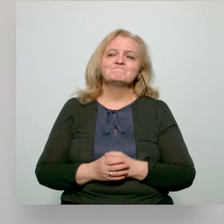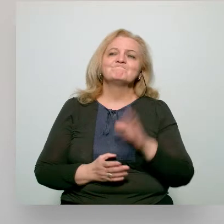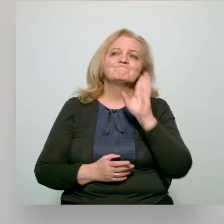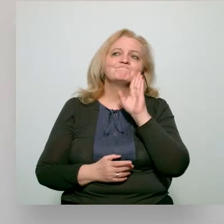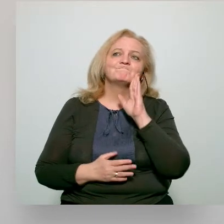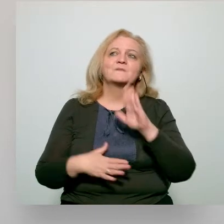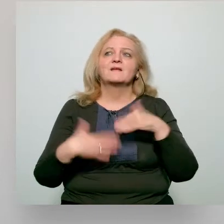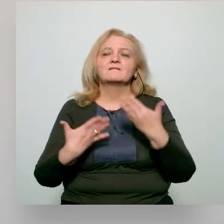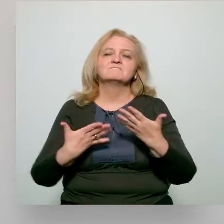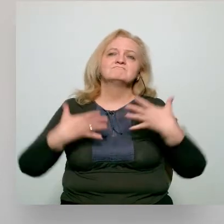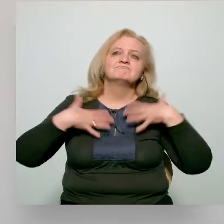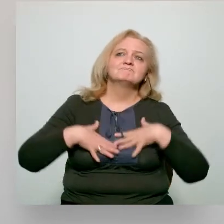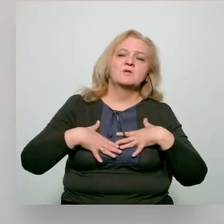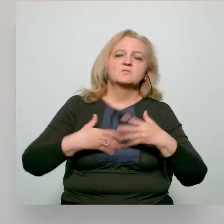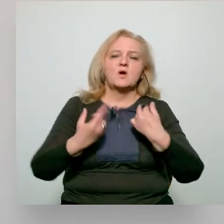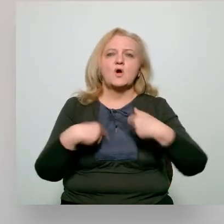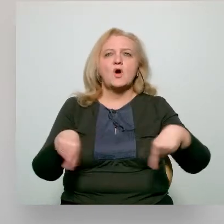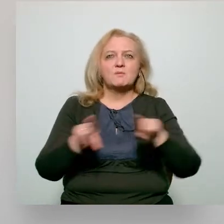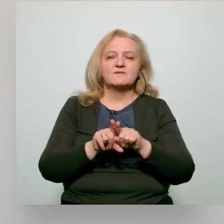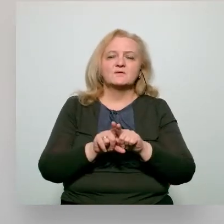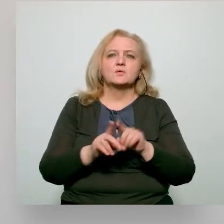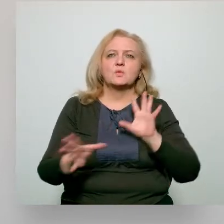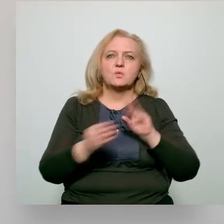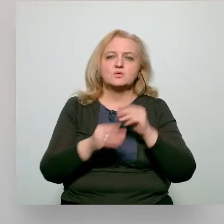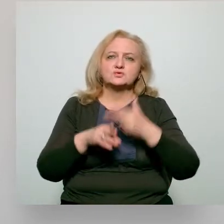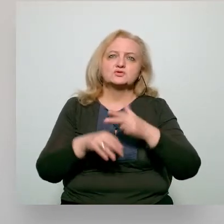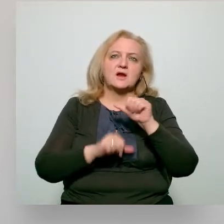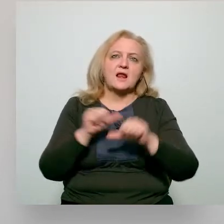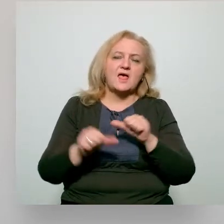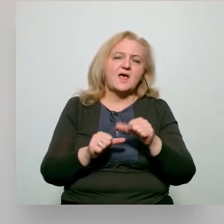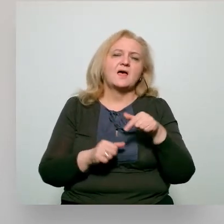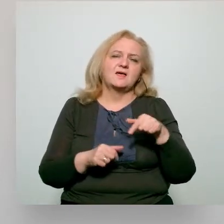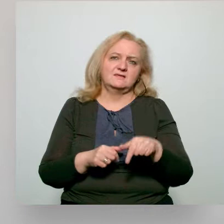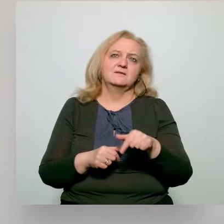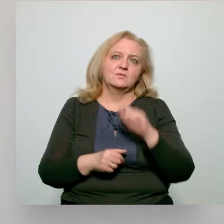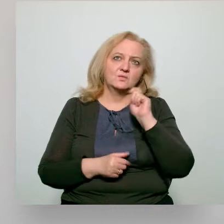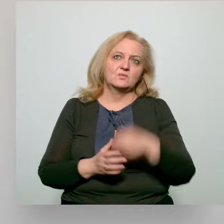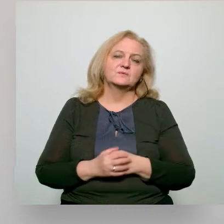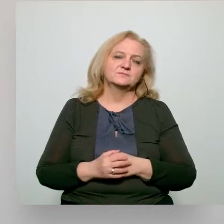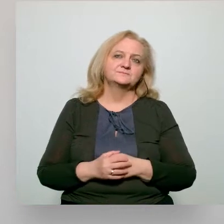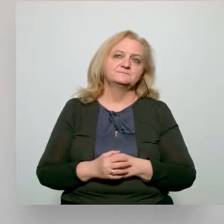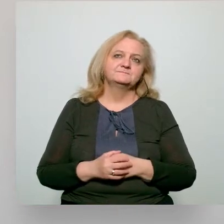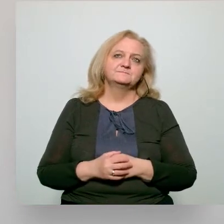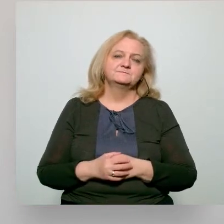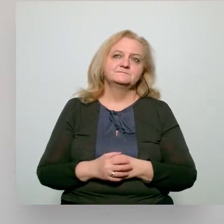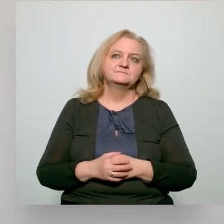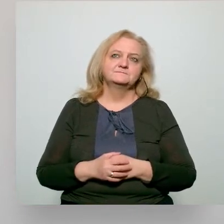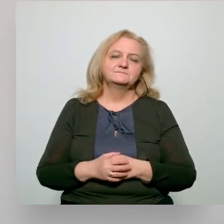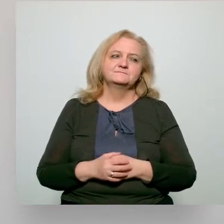tożsamości obywatelskiej w ciągu 30 lat w ramach tego państwa narodowego, delikatnie